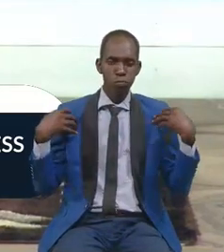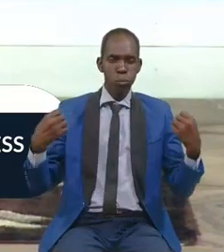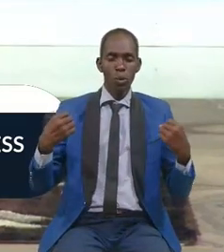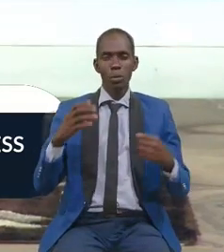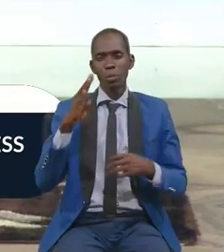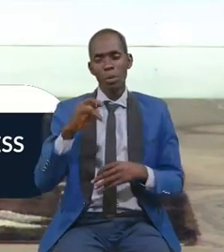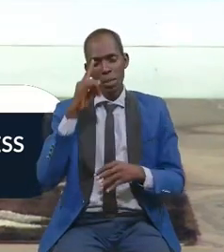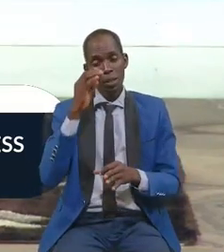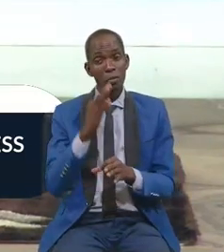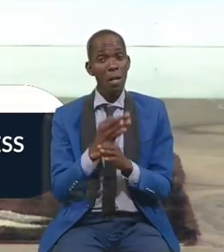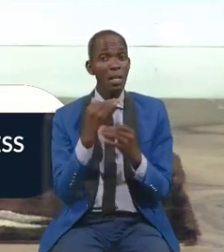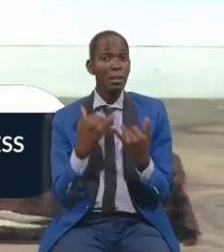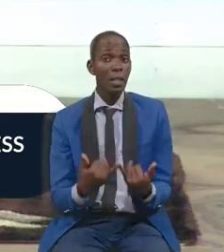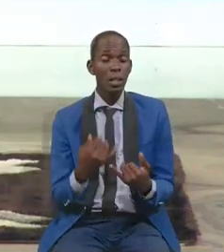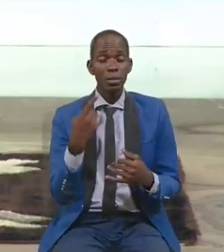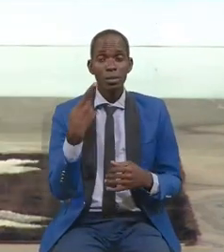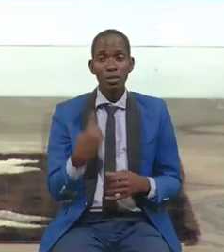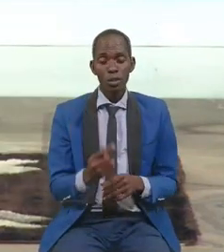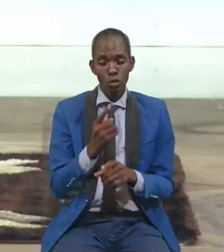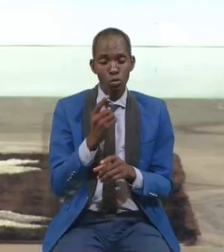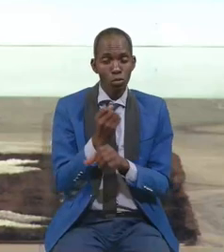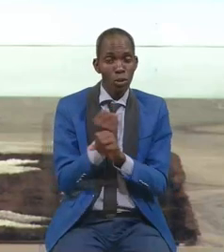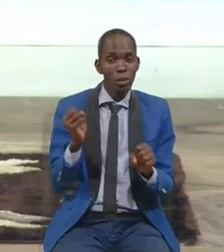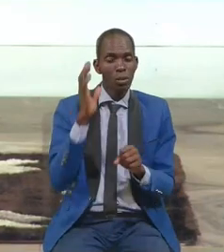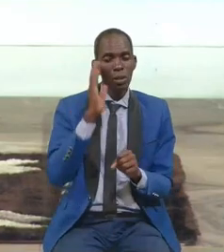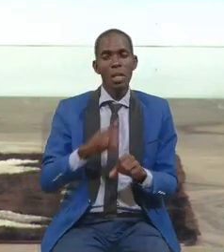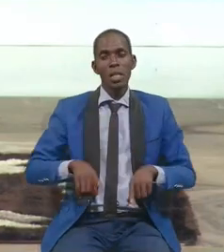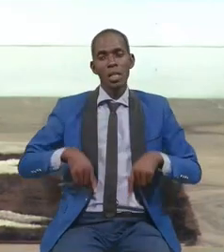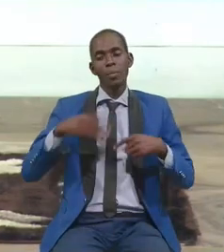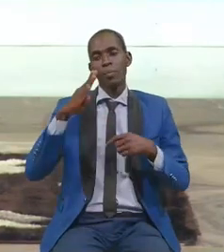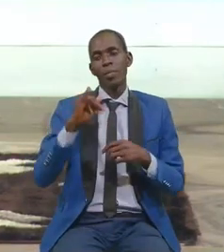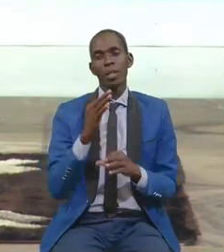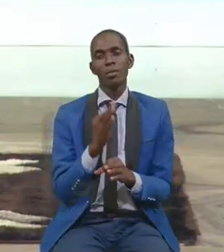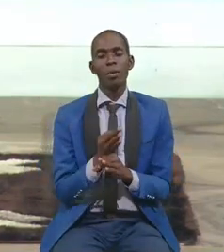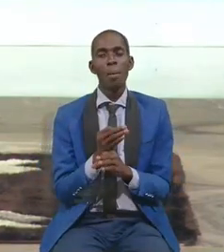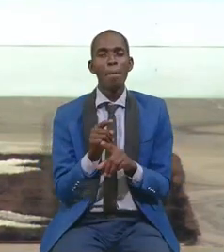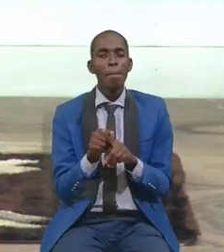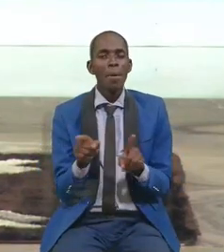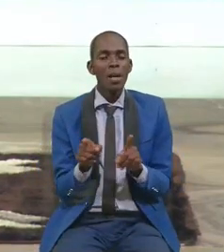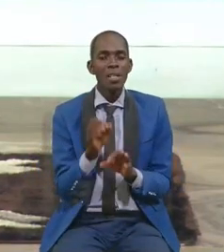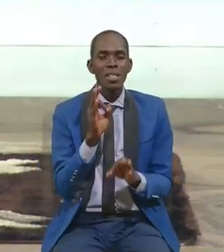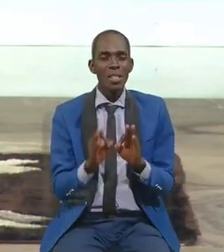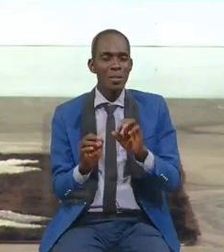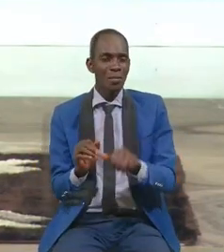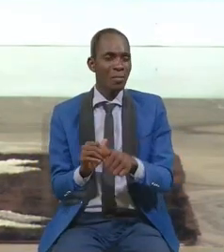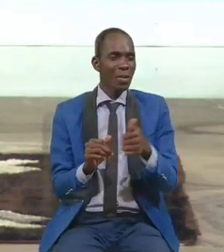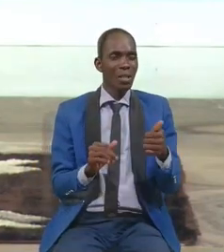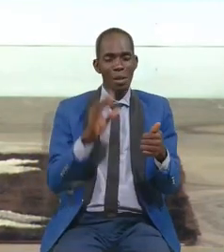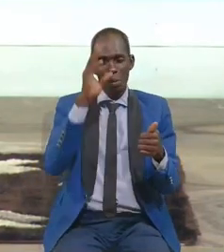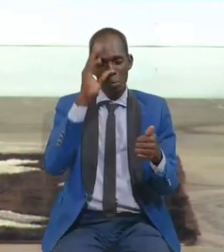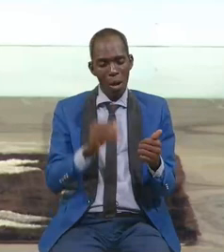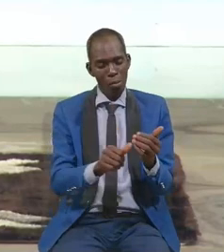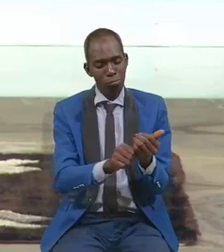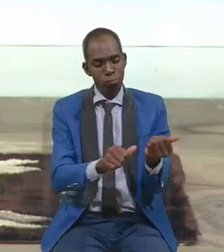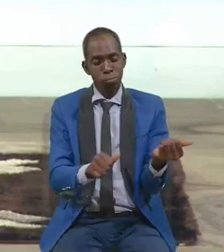par la foi. Et mon juste vivra par la foi. Mais s'il se retire,